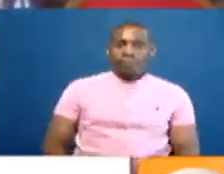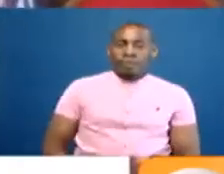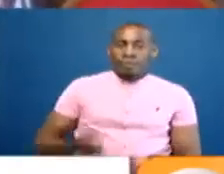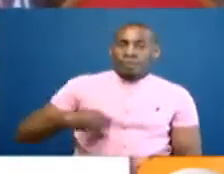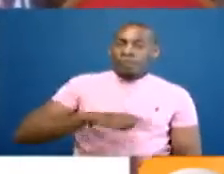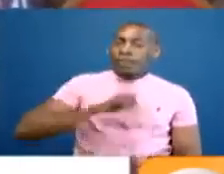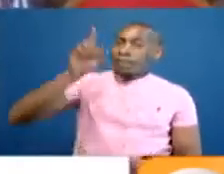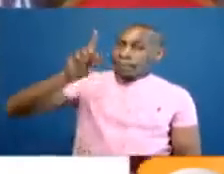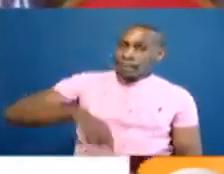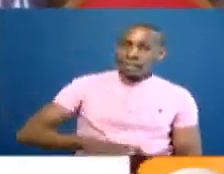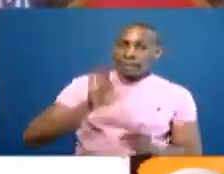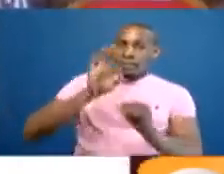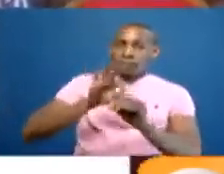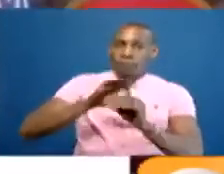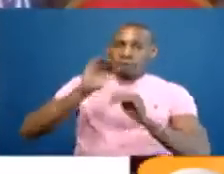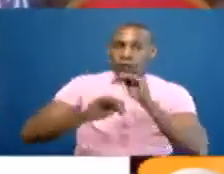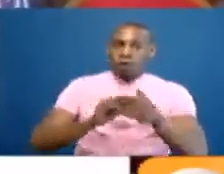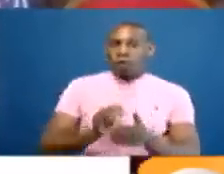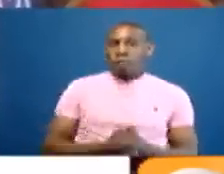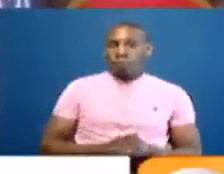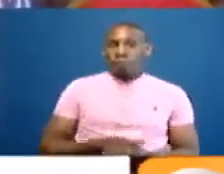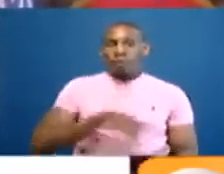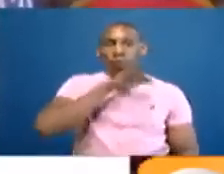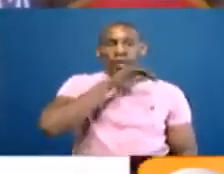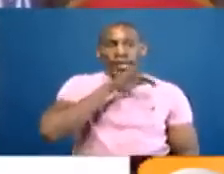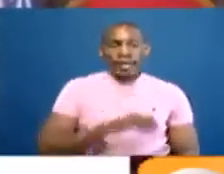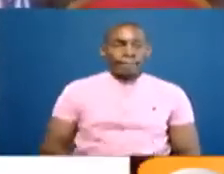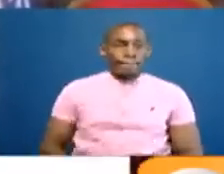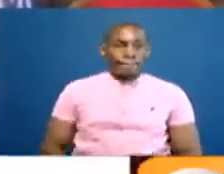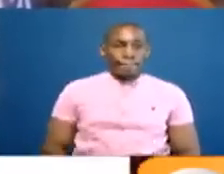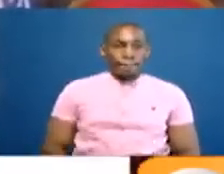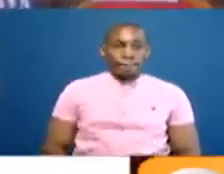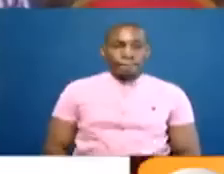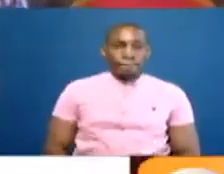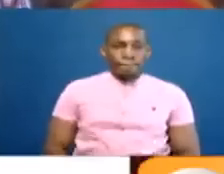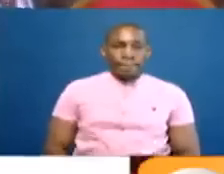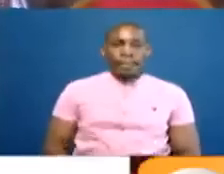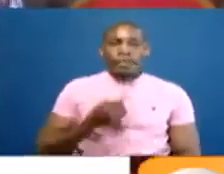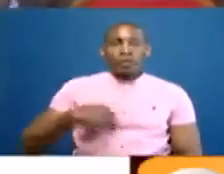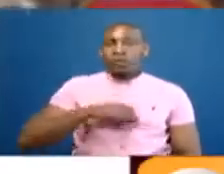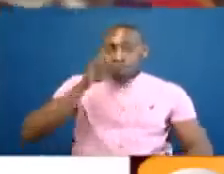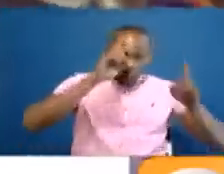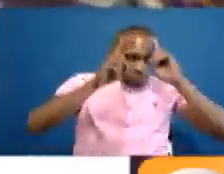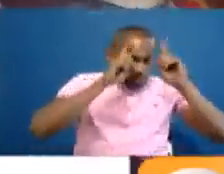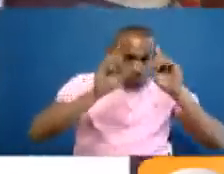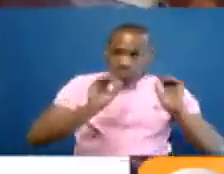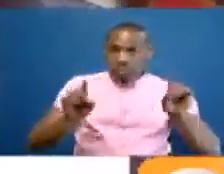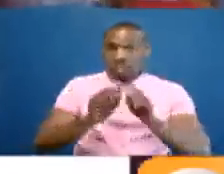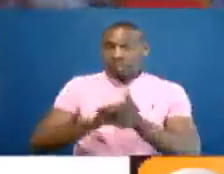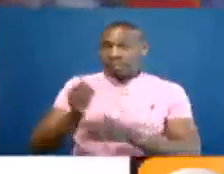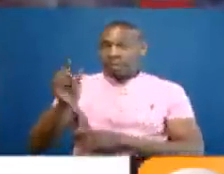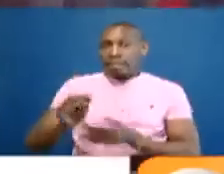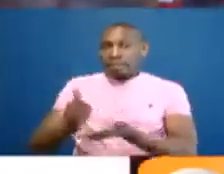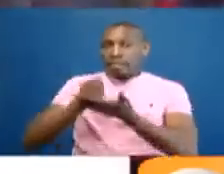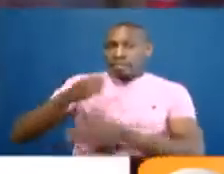lazima tupigie wote kura yetu kwa Raila Amolo Odinga. Na hatupatishi, na yule mtu